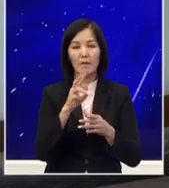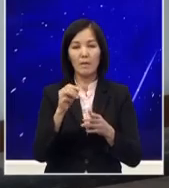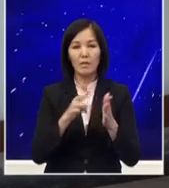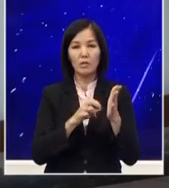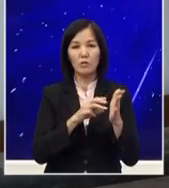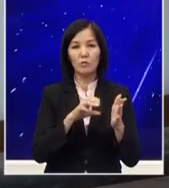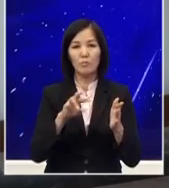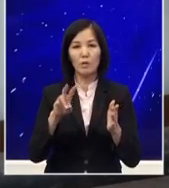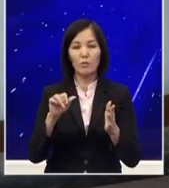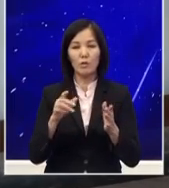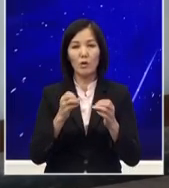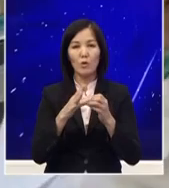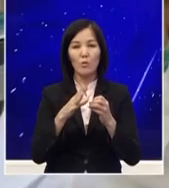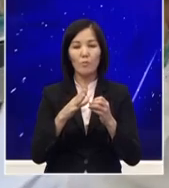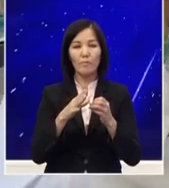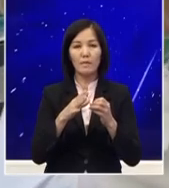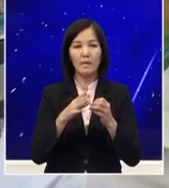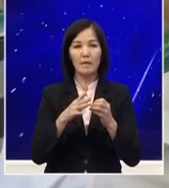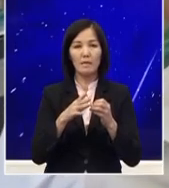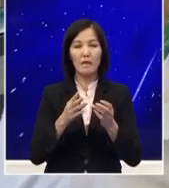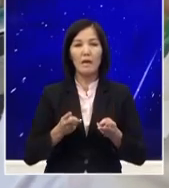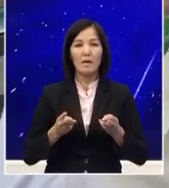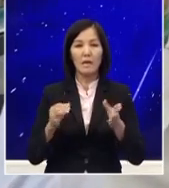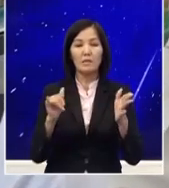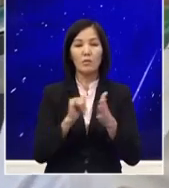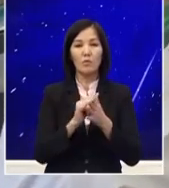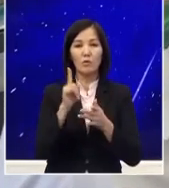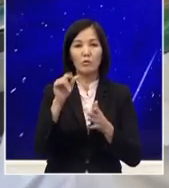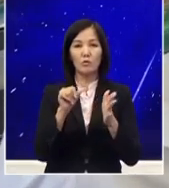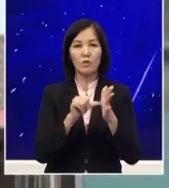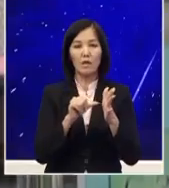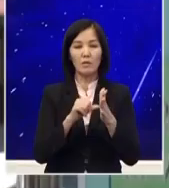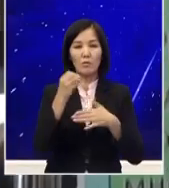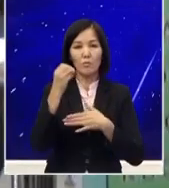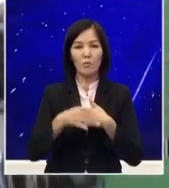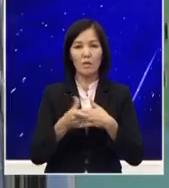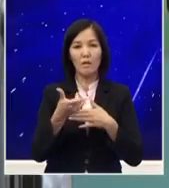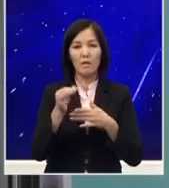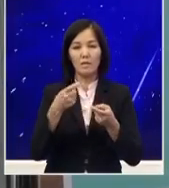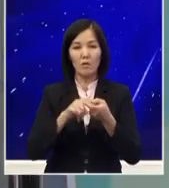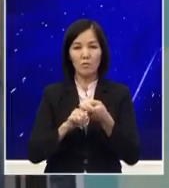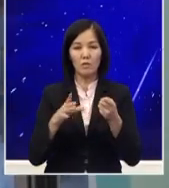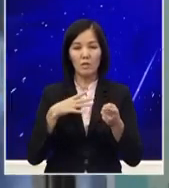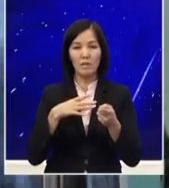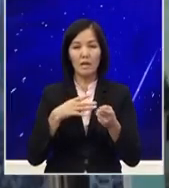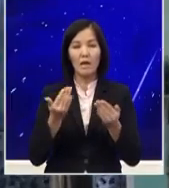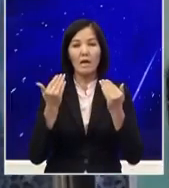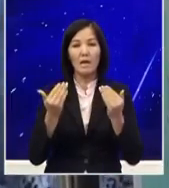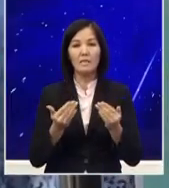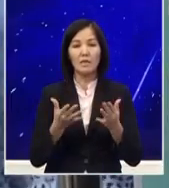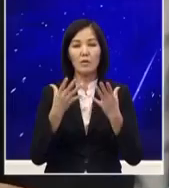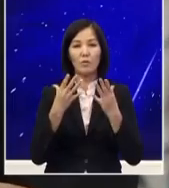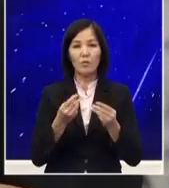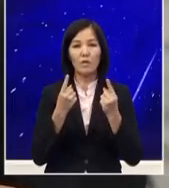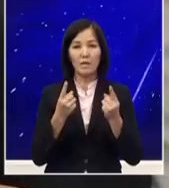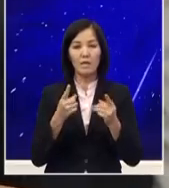миллион теңгеге 15 блокты модульді қазандық орнатқан. 106 үй орталықтандырылған жылуға қосылды. Ел игілігіне арналған ірі